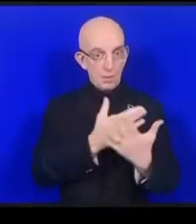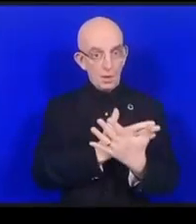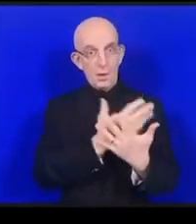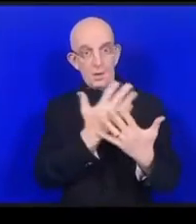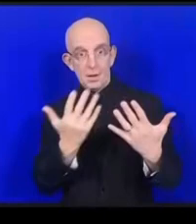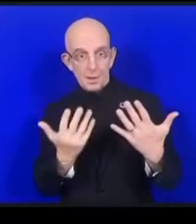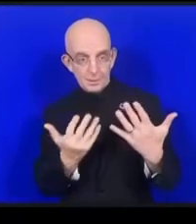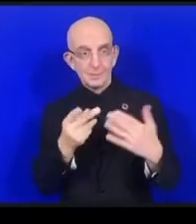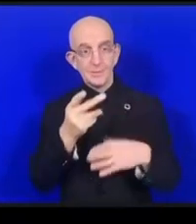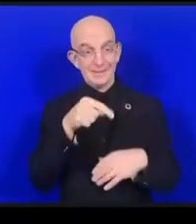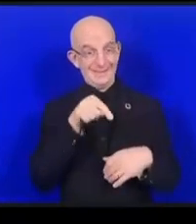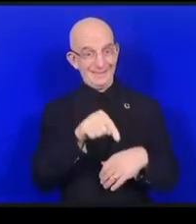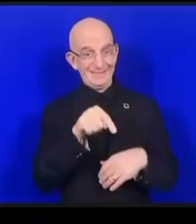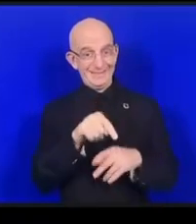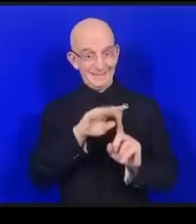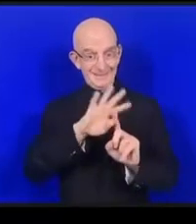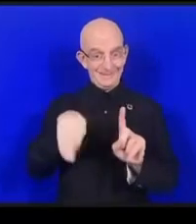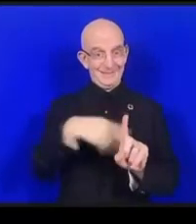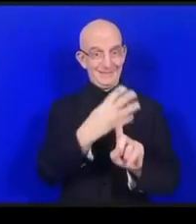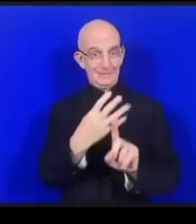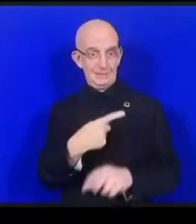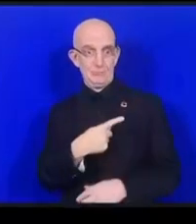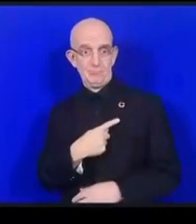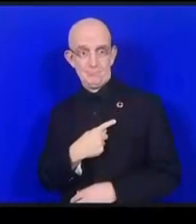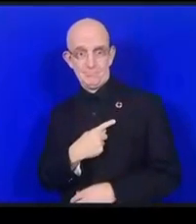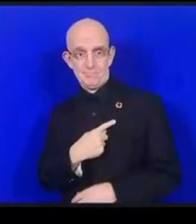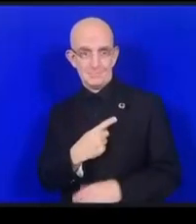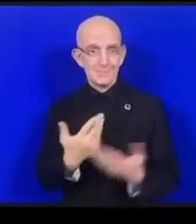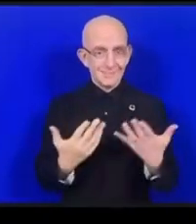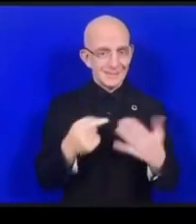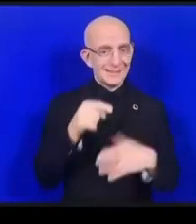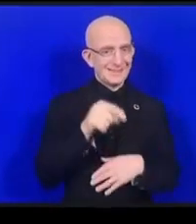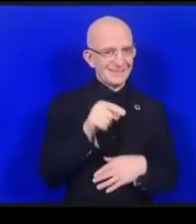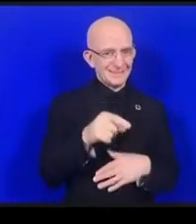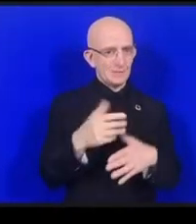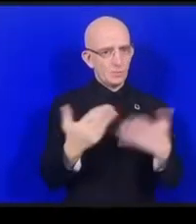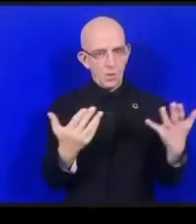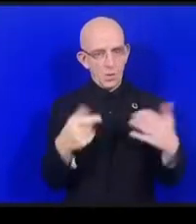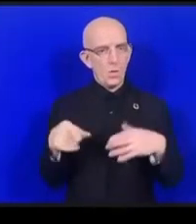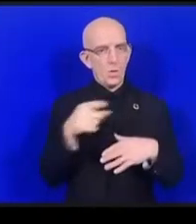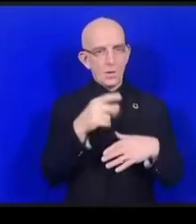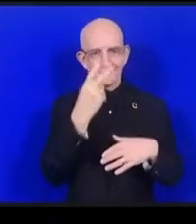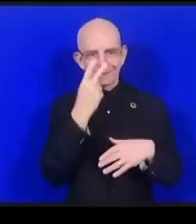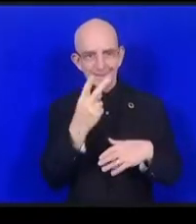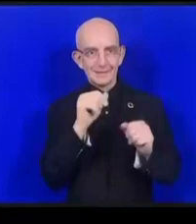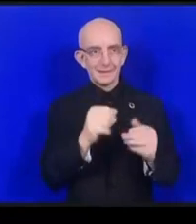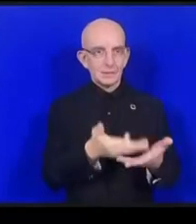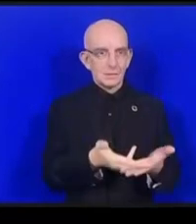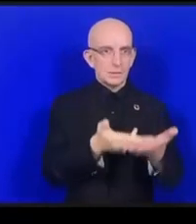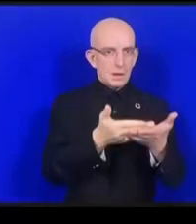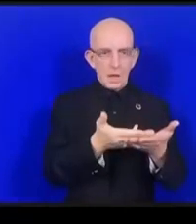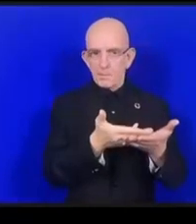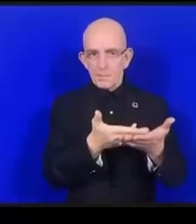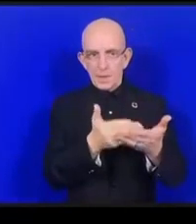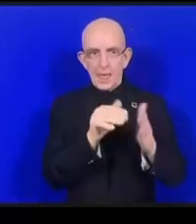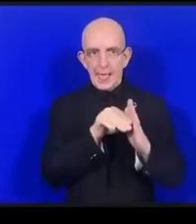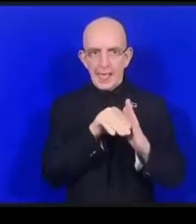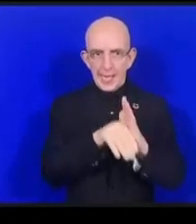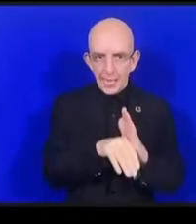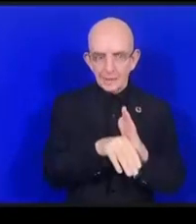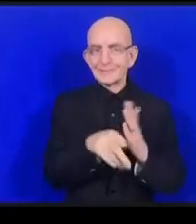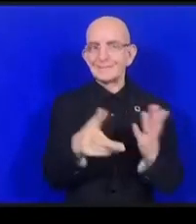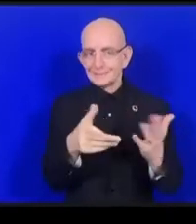было найти способ взаимодействия с интернетом вещей причём он мог бы быть как и на